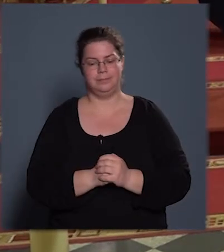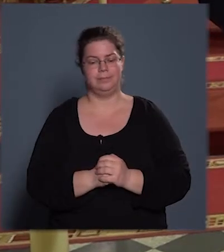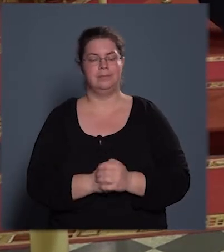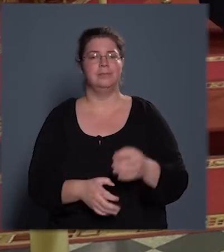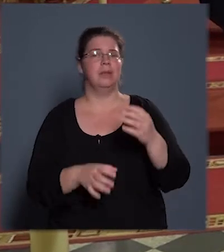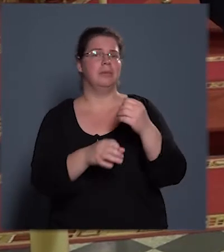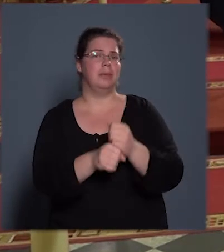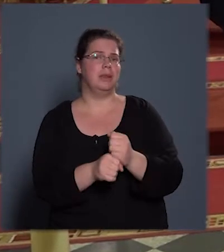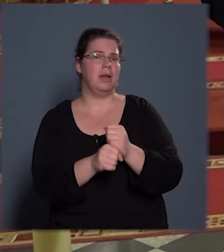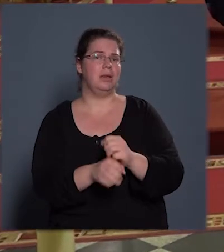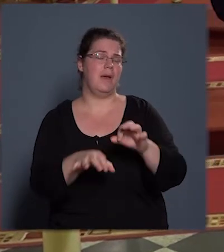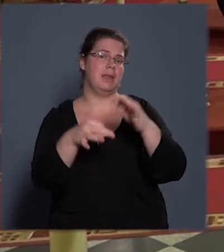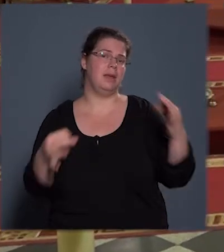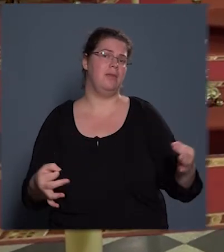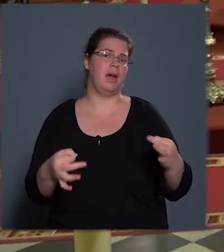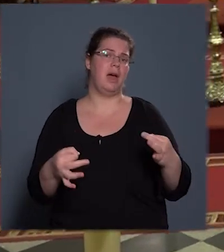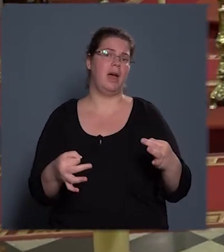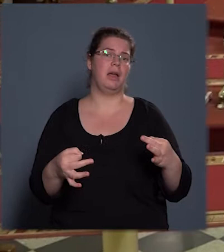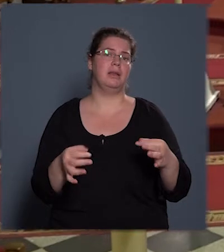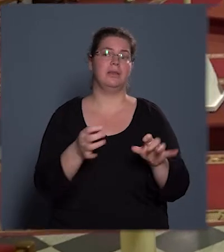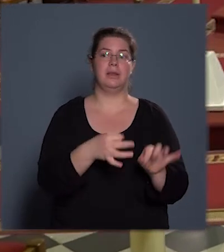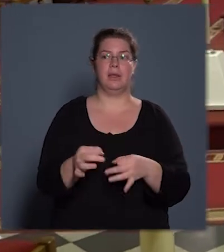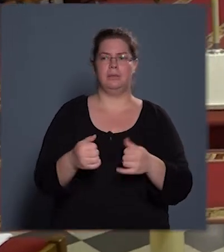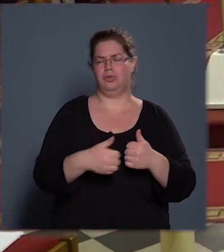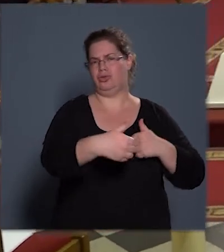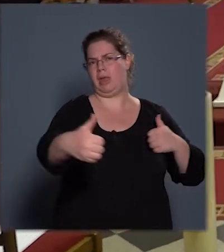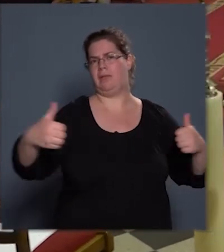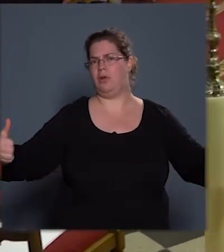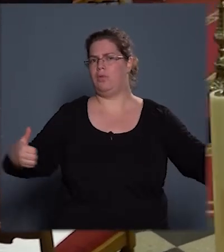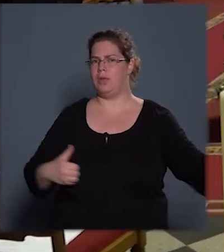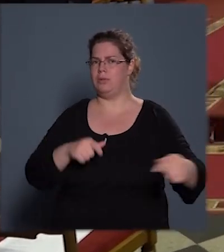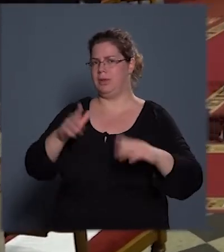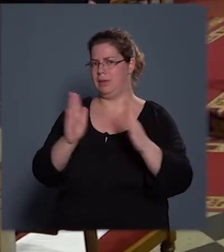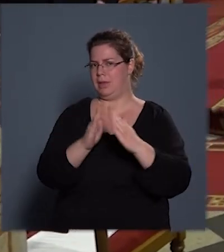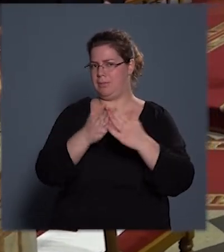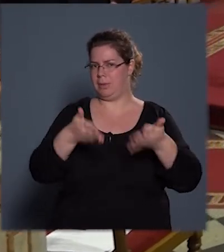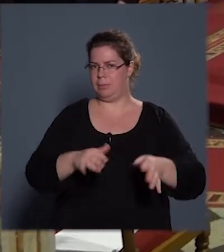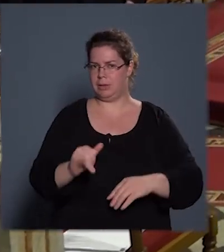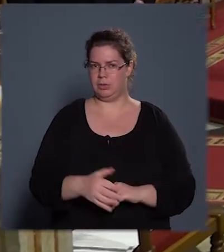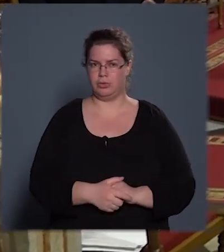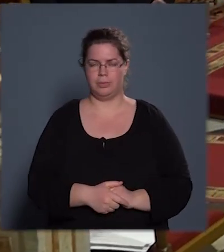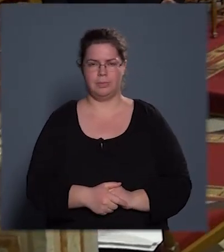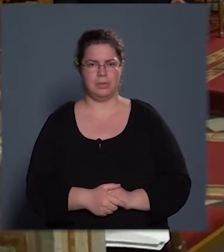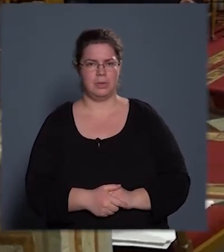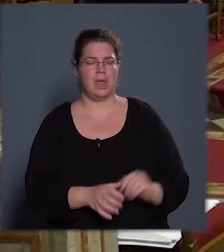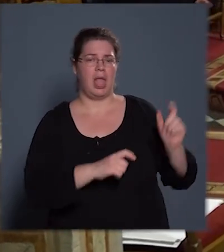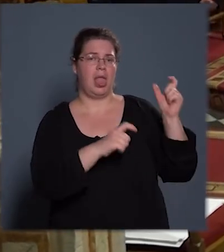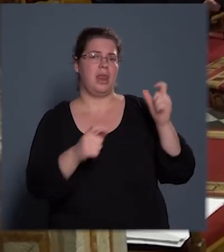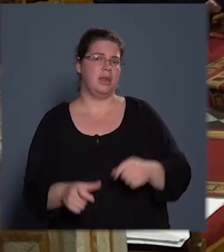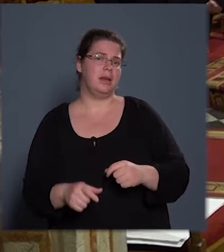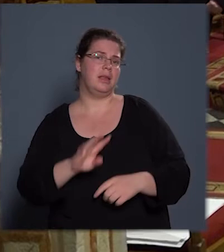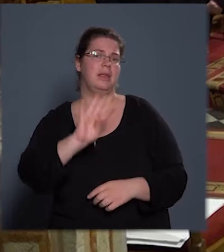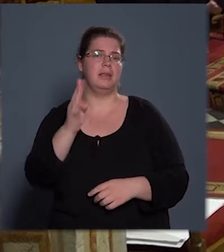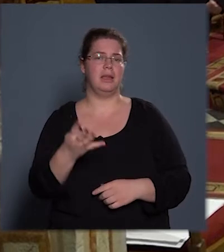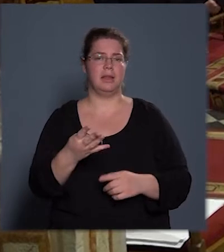Betartva nyilván a pandémiás intézkedéseket, most jó távol vagyunk egymástól itt a templomban is. Elérkezett a negyedik gyertyának